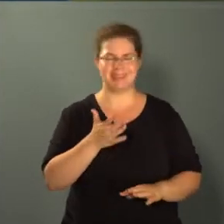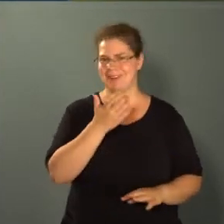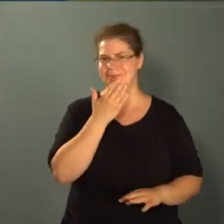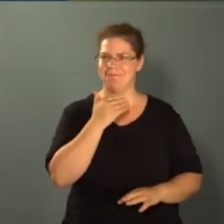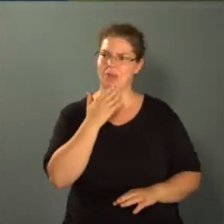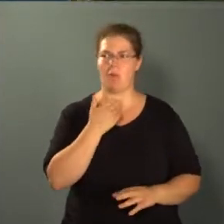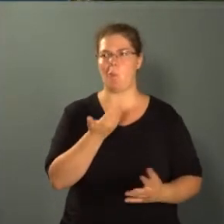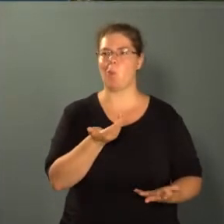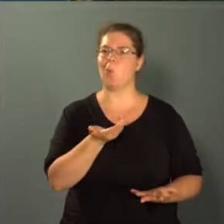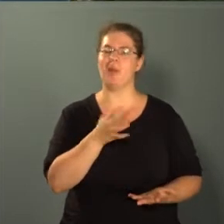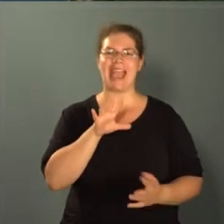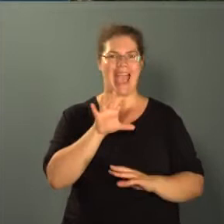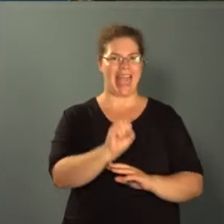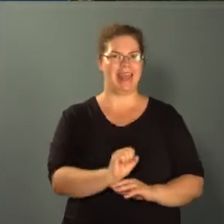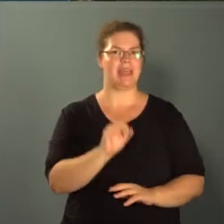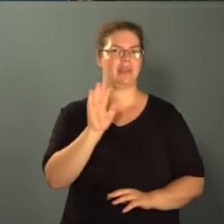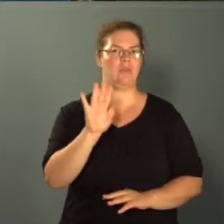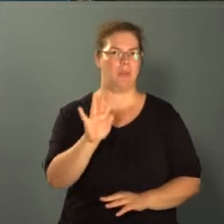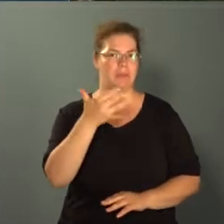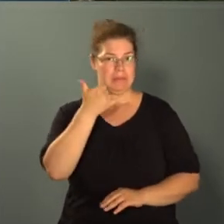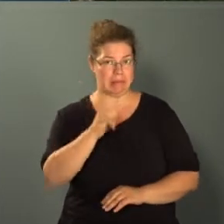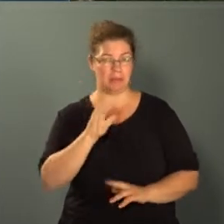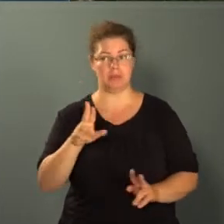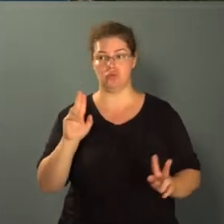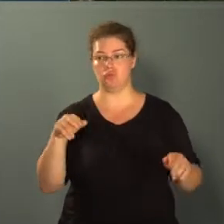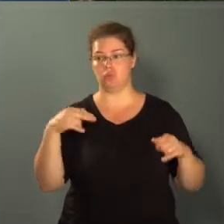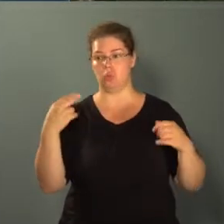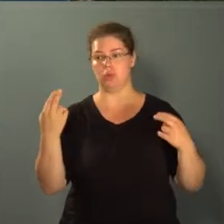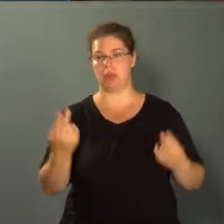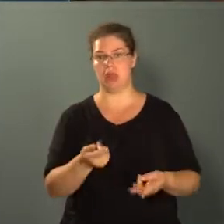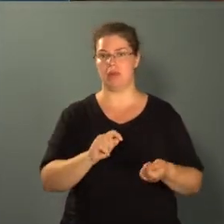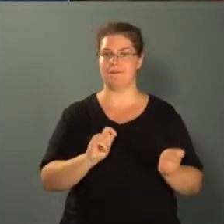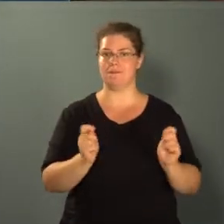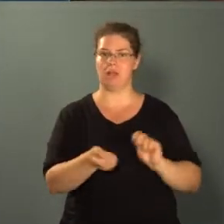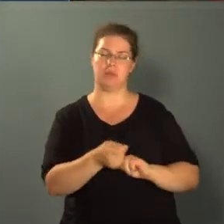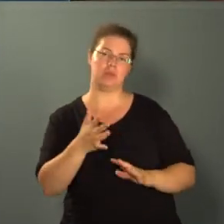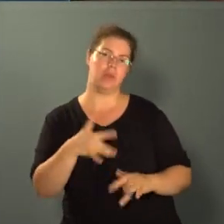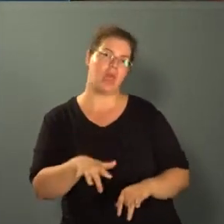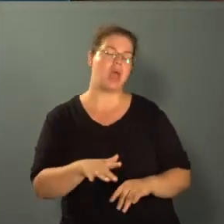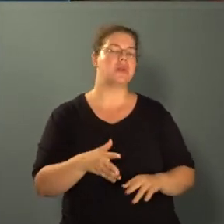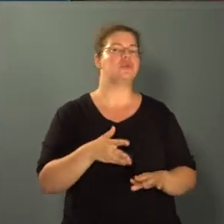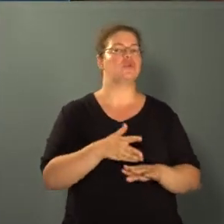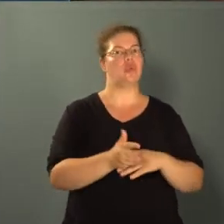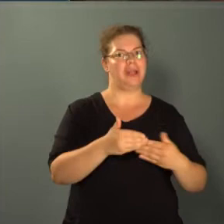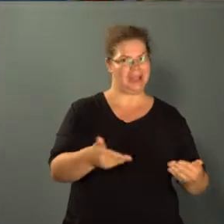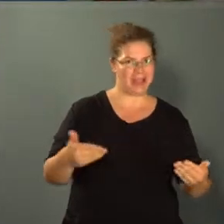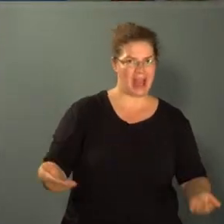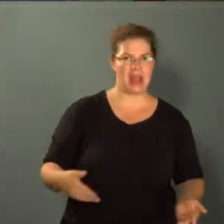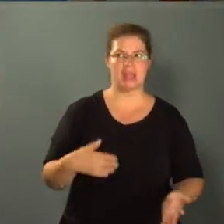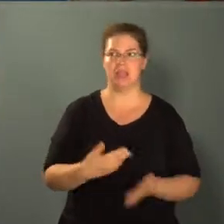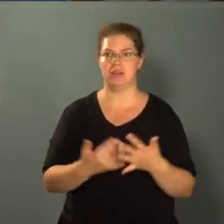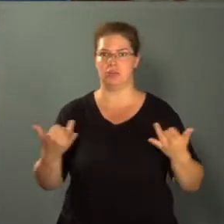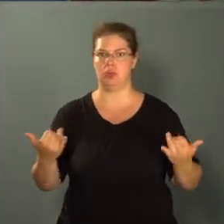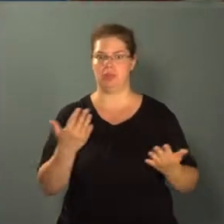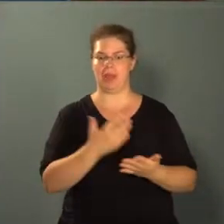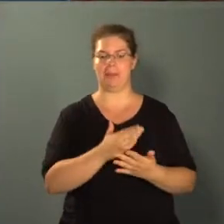voltak elérhető otthoni telefonok. Aztán ugye változott a helyzet, túlkínálat keletkezett, és